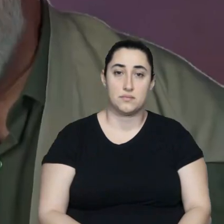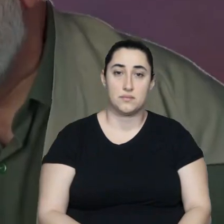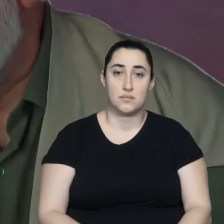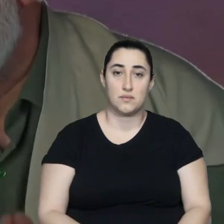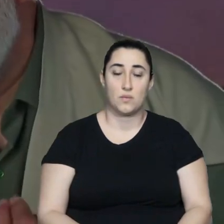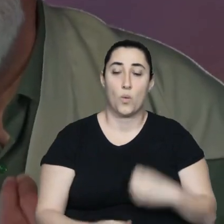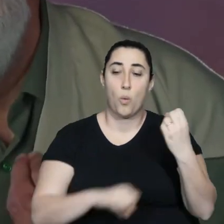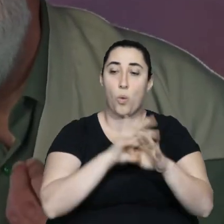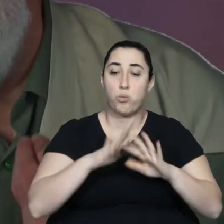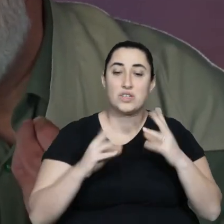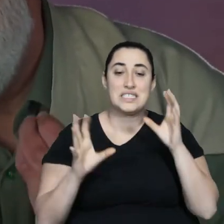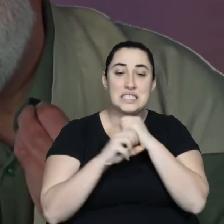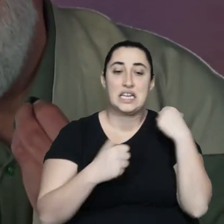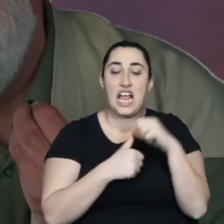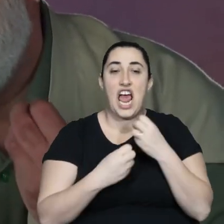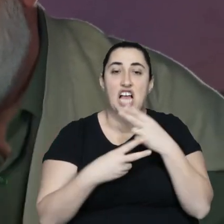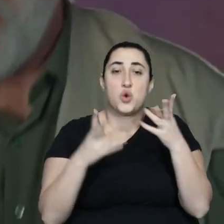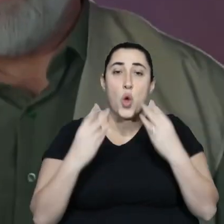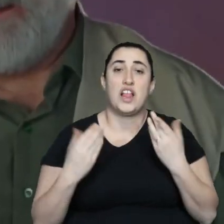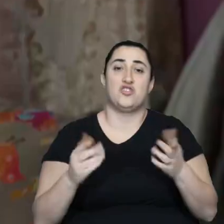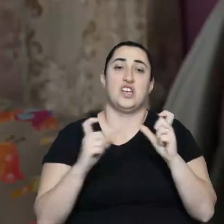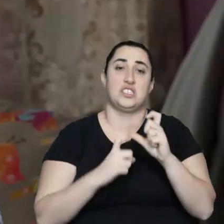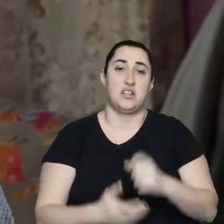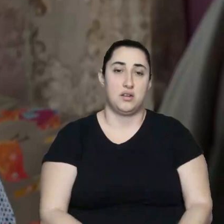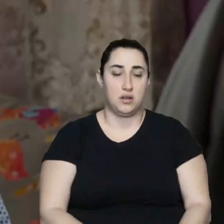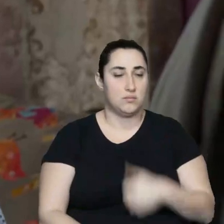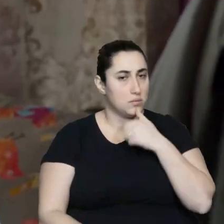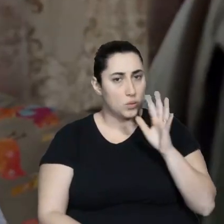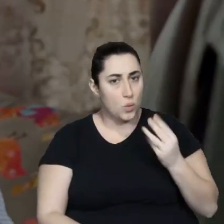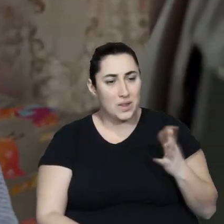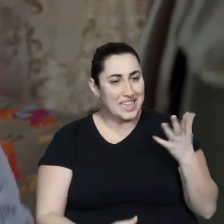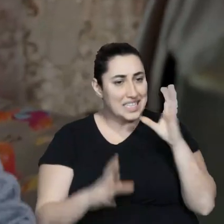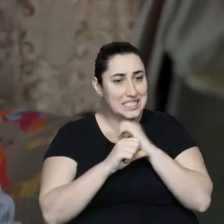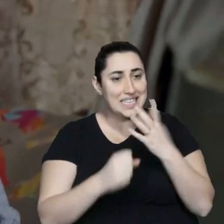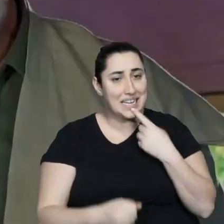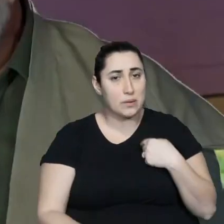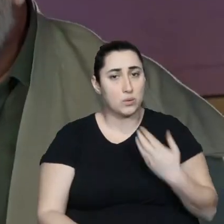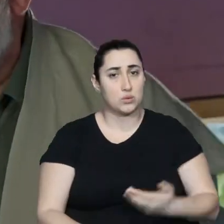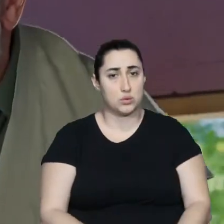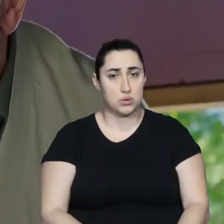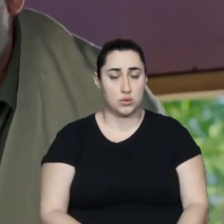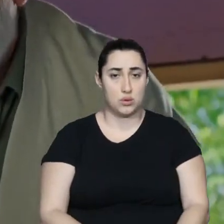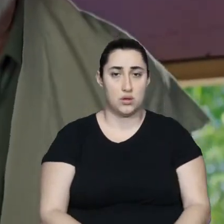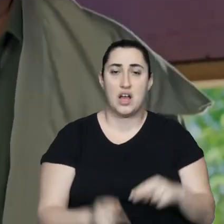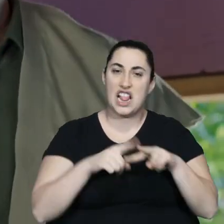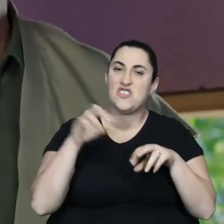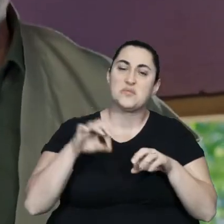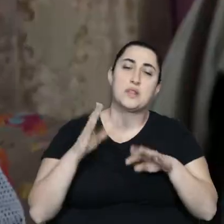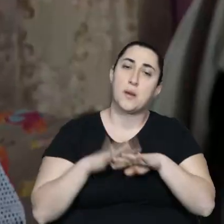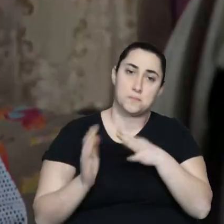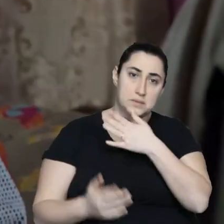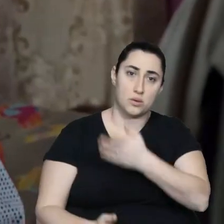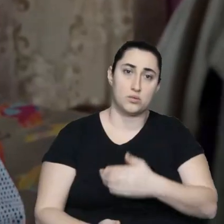oynattın. Bir sırrı yeniden açığa çıkardın Santral. Baba ne oluyor? Ne sırrı? Ne diyorsun ya? Alev şimdi ne yapıyor biliyor